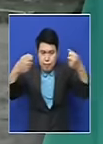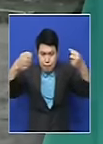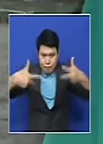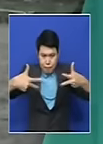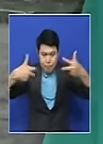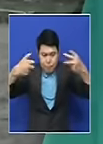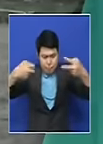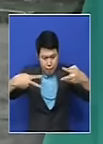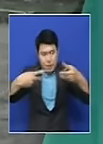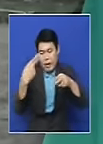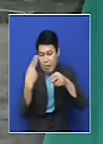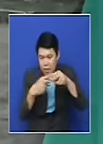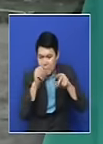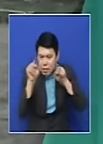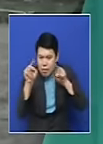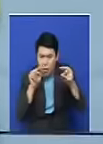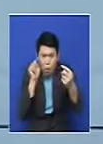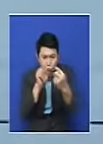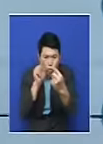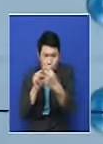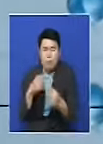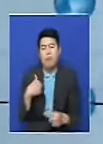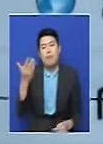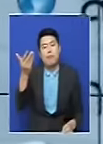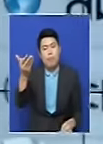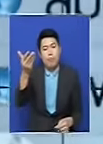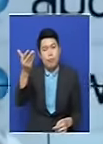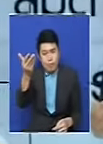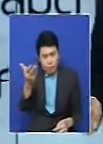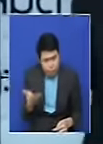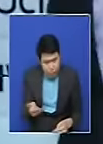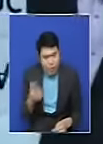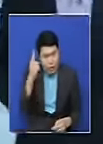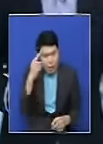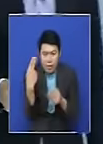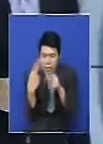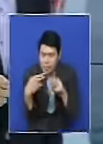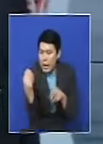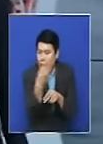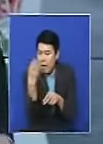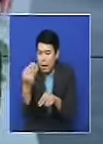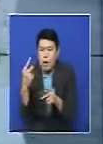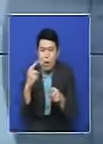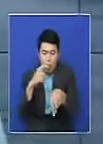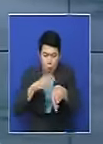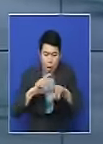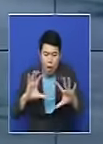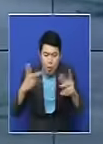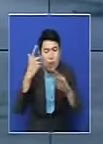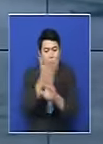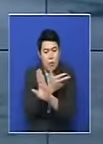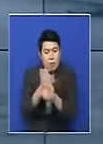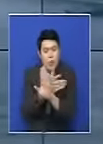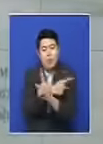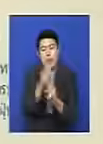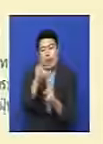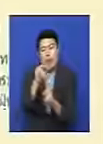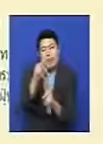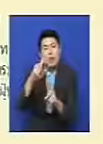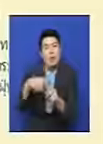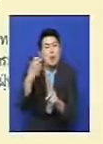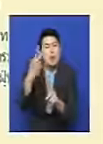งกระท้อนนะครับชื่อไหนมีความเหมาะสมนะครับคุณผู้ชมก็สามารถที่จะร่วมการโหวตชื่อครับซึ่งจะหมดเขตในช่วงของวันที่